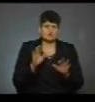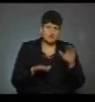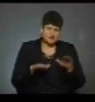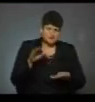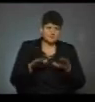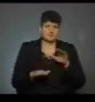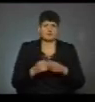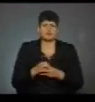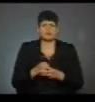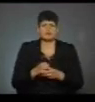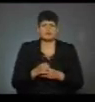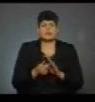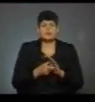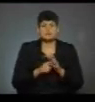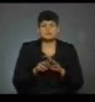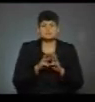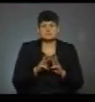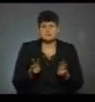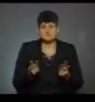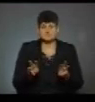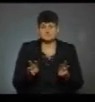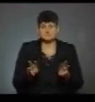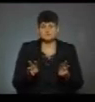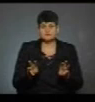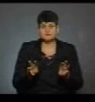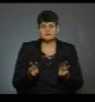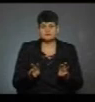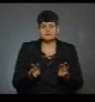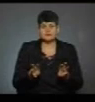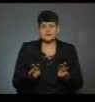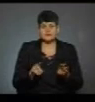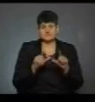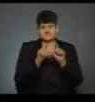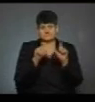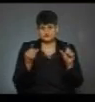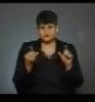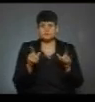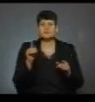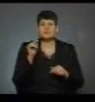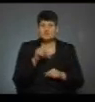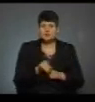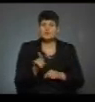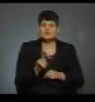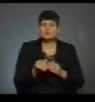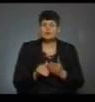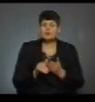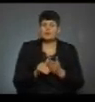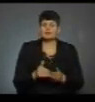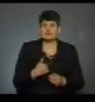Тобто Кабмін виходив з преамбули, якщо постанови, з того, щоб допомогти